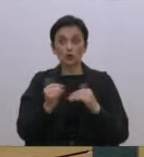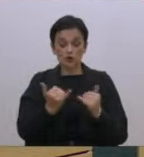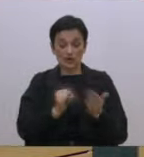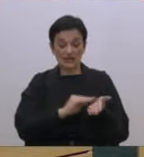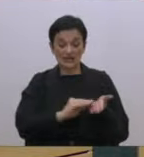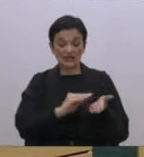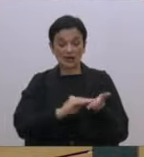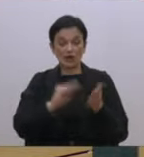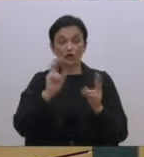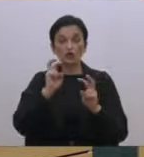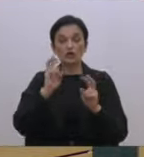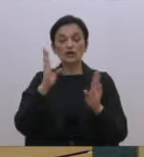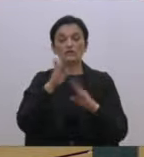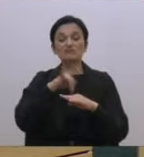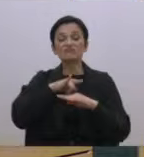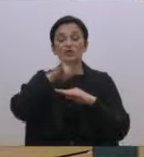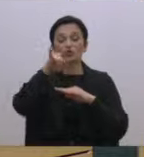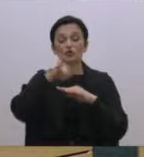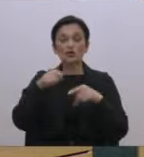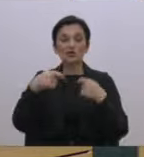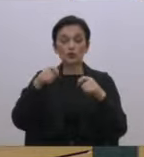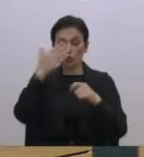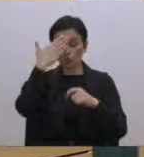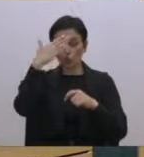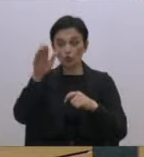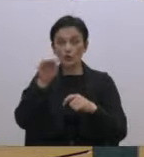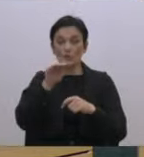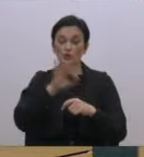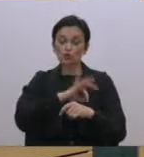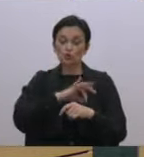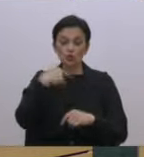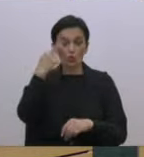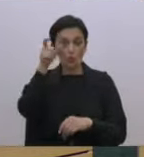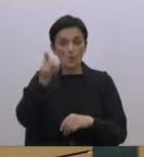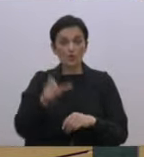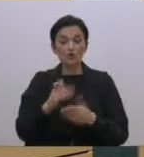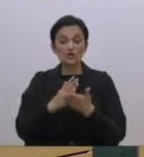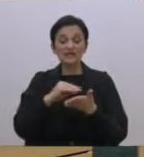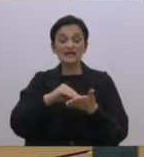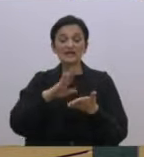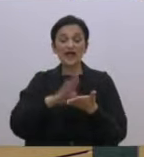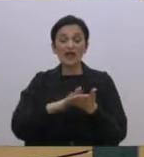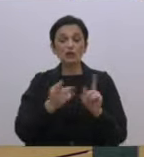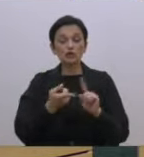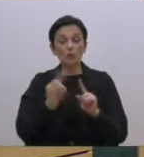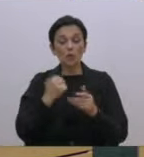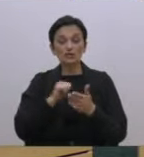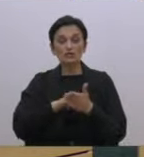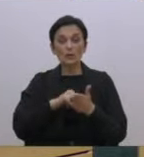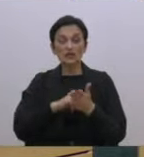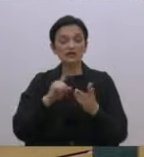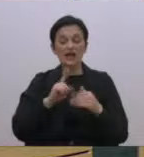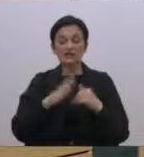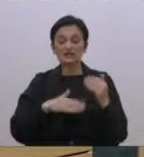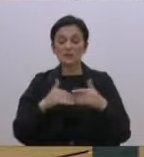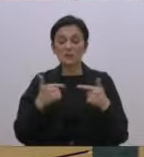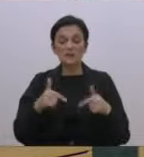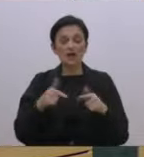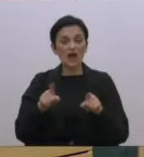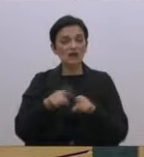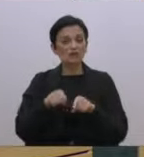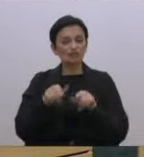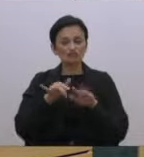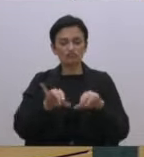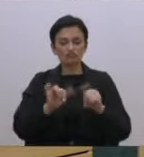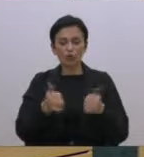რედაქციით საჰაერო ხომალდის გასხვისება უცხო ქვეყნის ფიზიკურ ან იურიდიულ პირზე არის რეგისტრაციიდან მოხსნის საფუძველი, რაც პრაქტიკაში არ მუშაობს ამგვარი